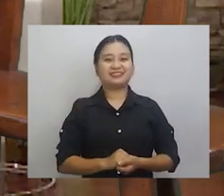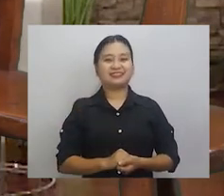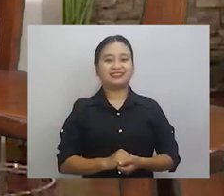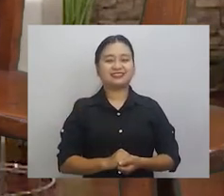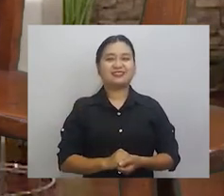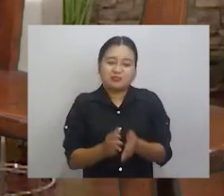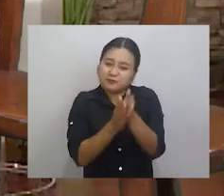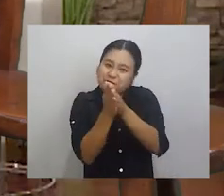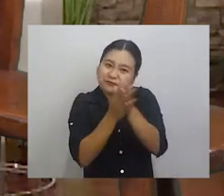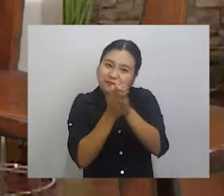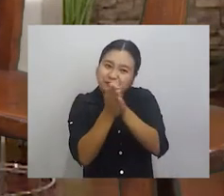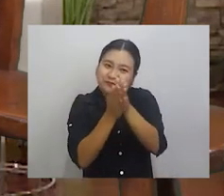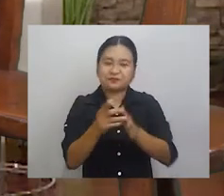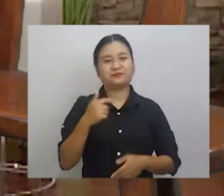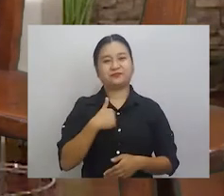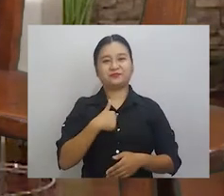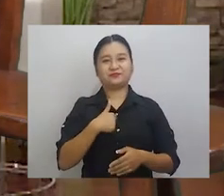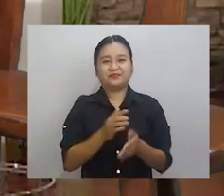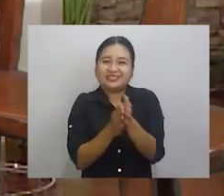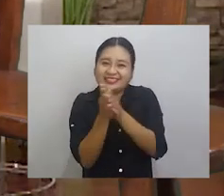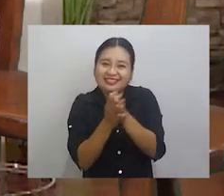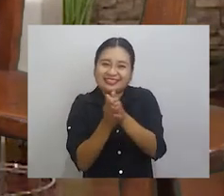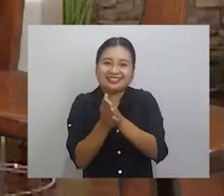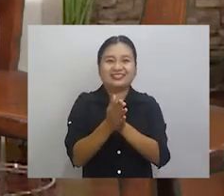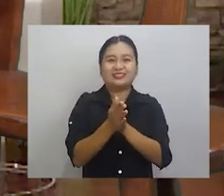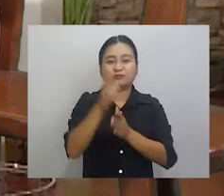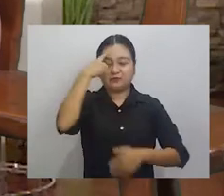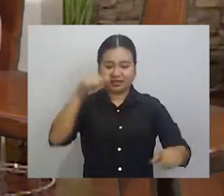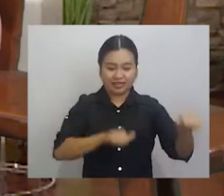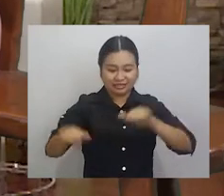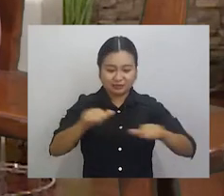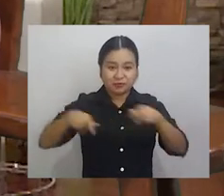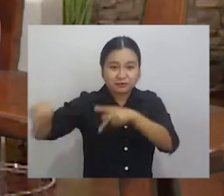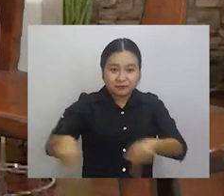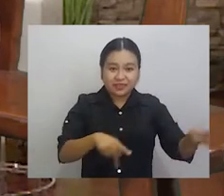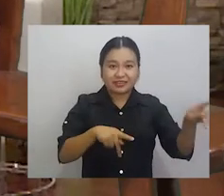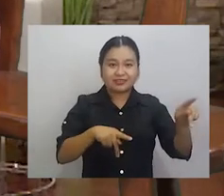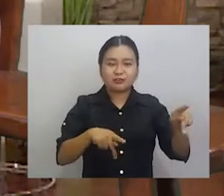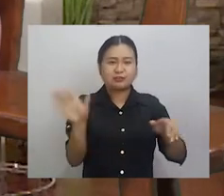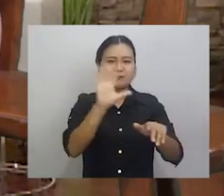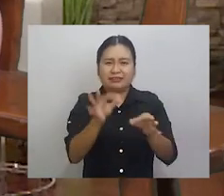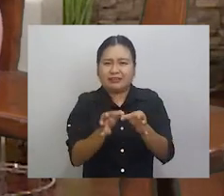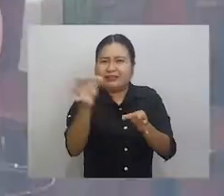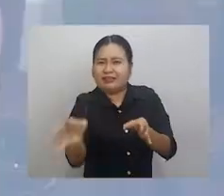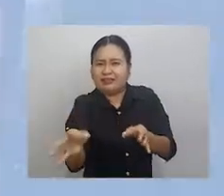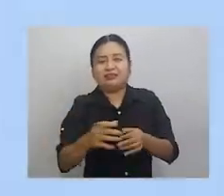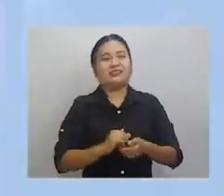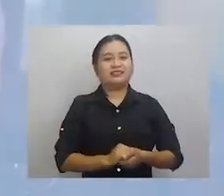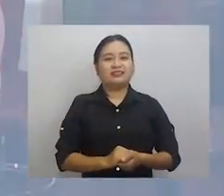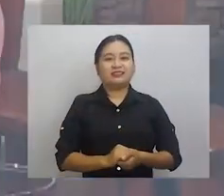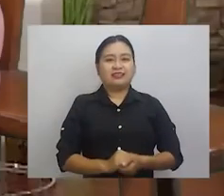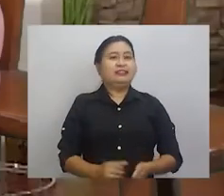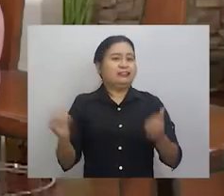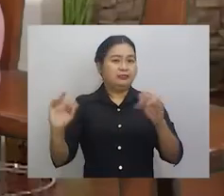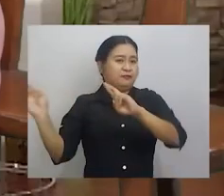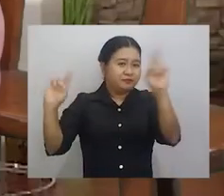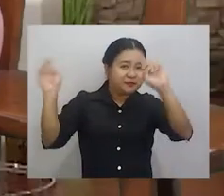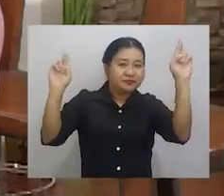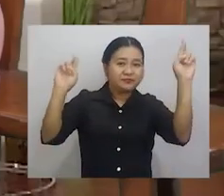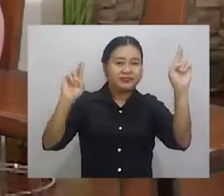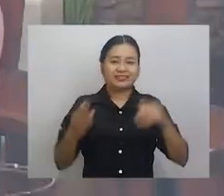Naku! Nasasabik na ako, Ma'am Shi, sa gawain iyong inihanda. Huwag na nating patagalin pa. Tara na